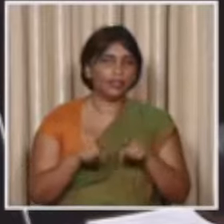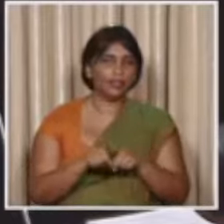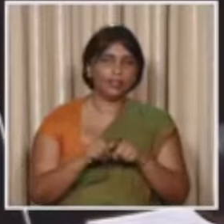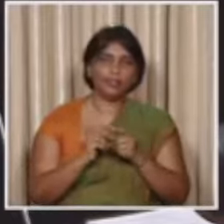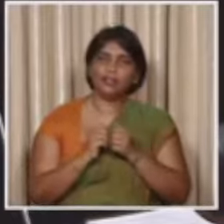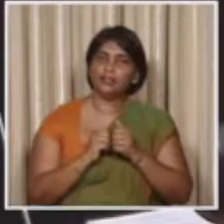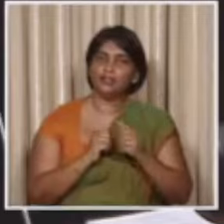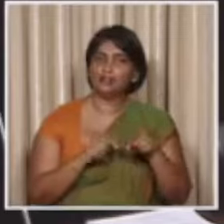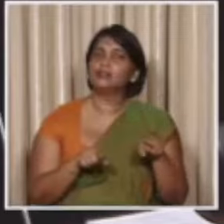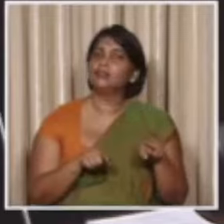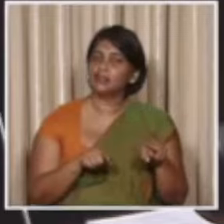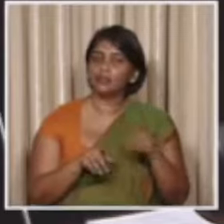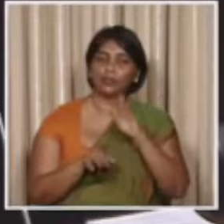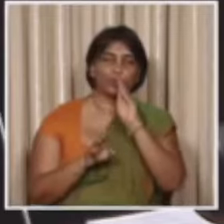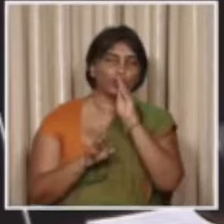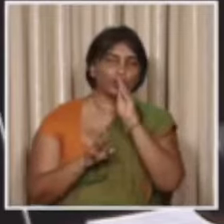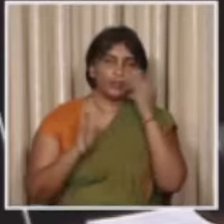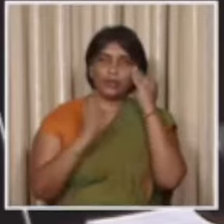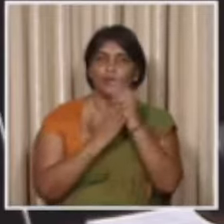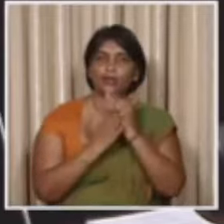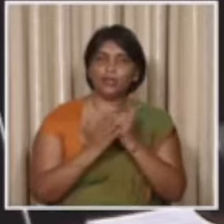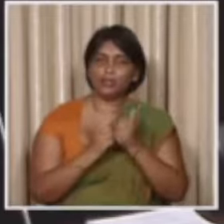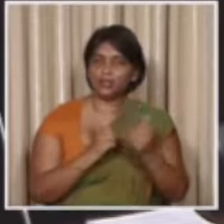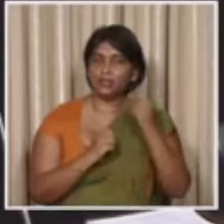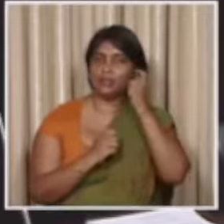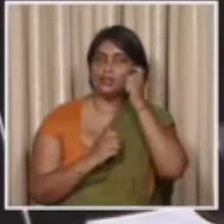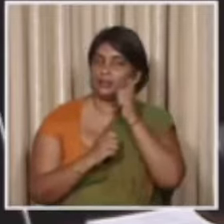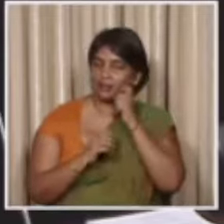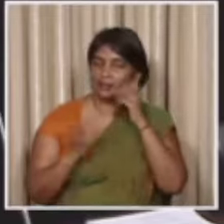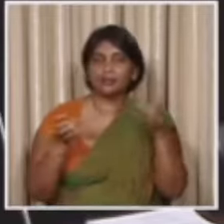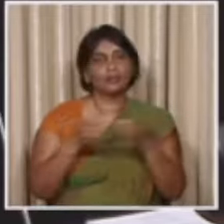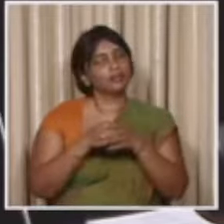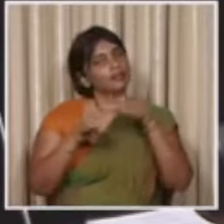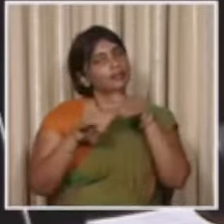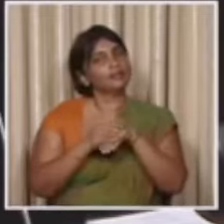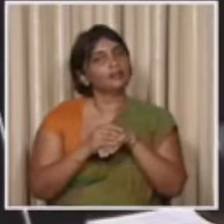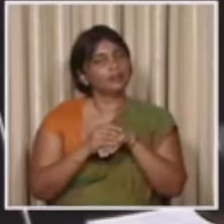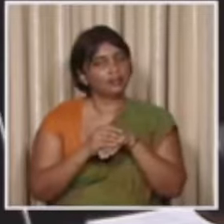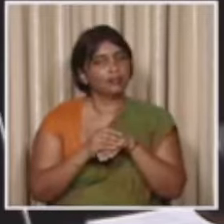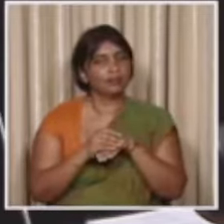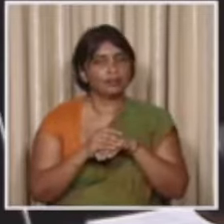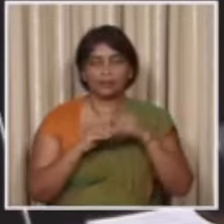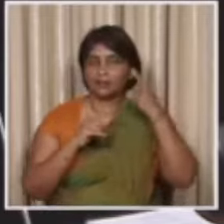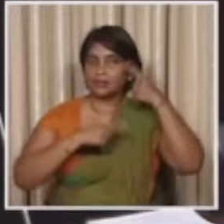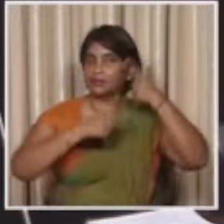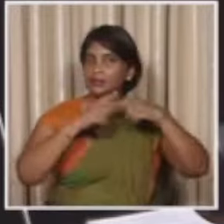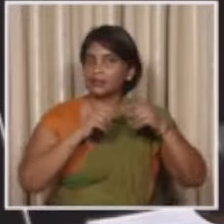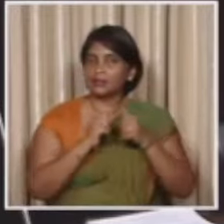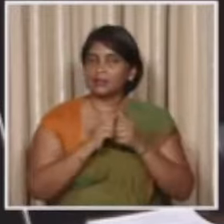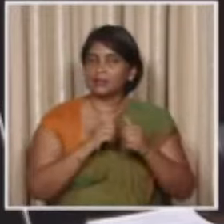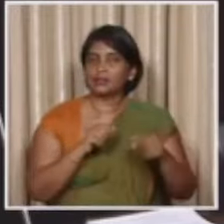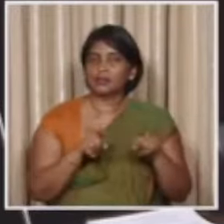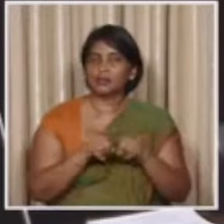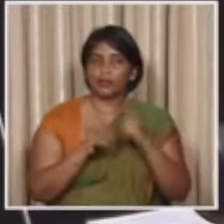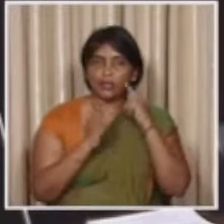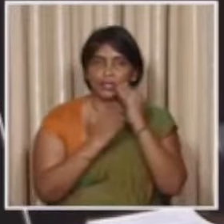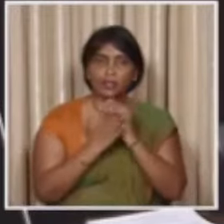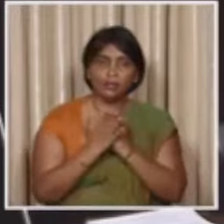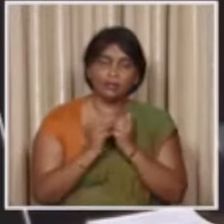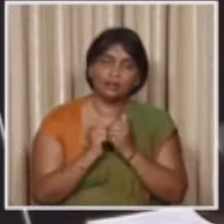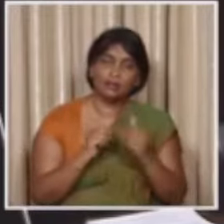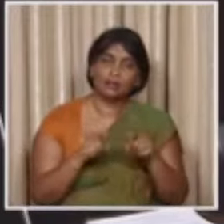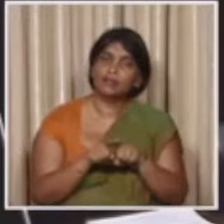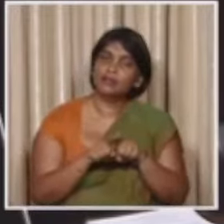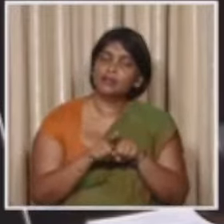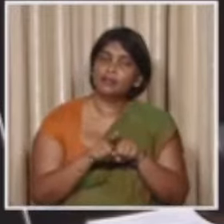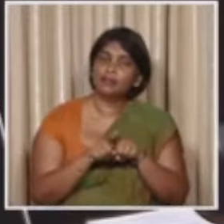එක්කම එක්තරා ආකාරයක අන්තවාදී ක්‍රියාවලියකට ලාංකික පිරිසකුත් සම්බන්ධ වෙමින් තිබෙන බවට සාක්කි